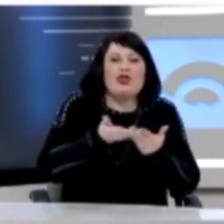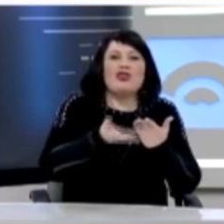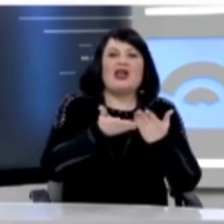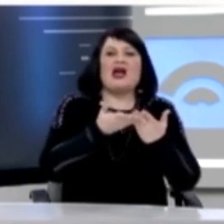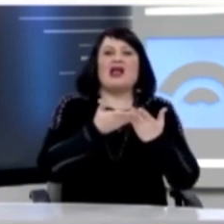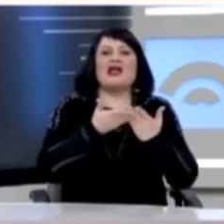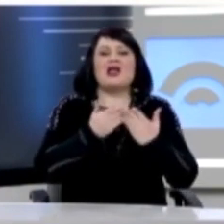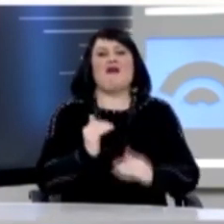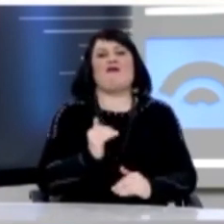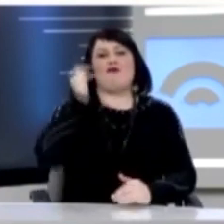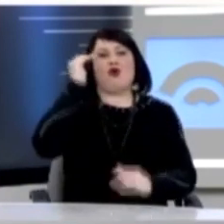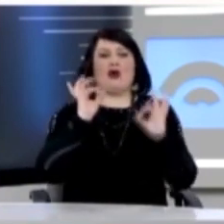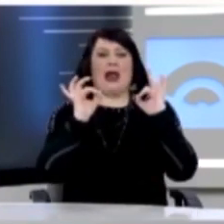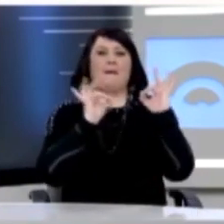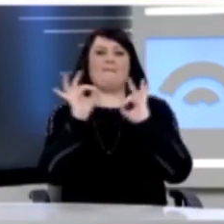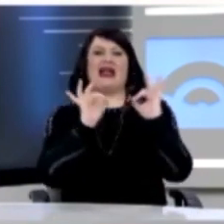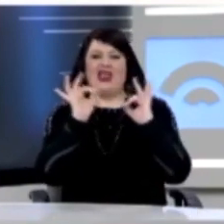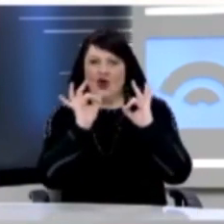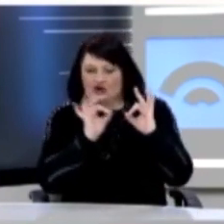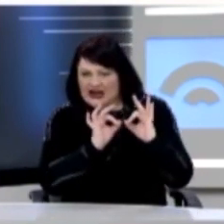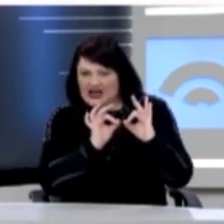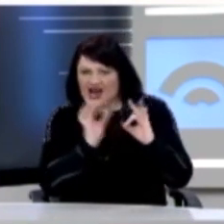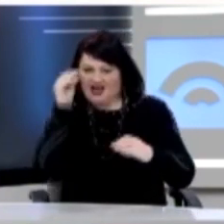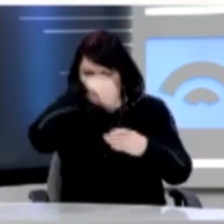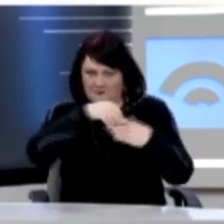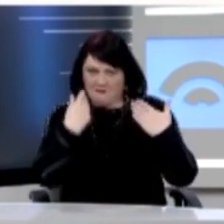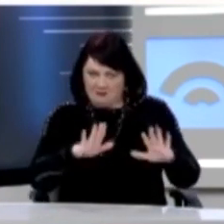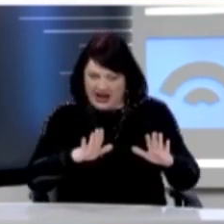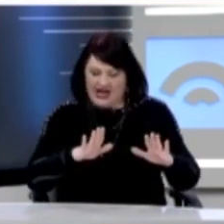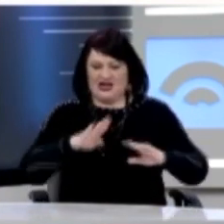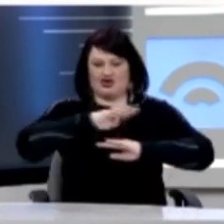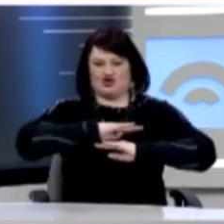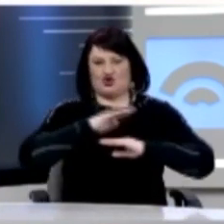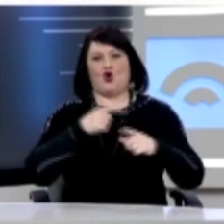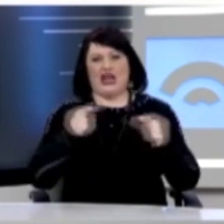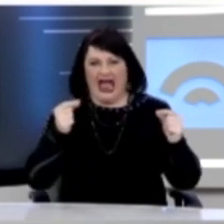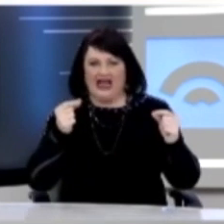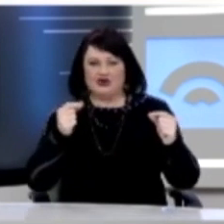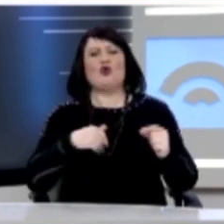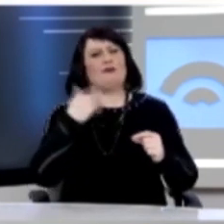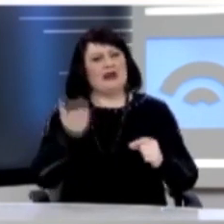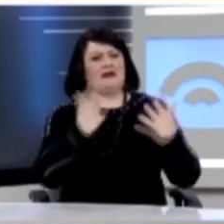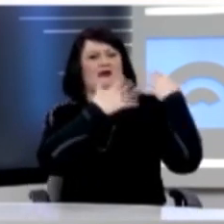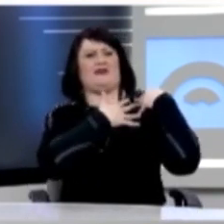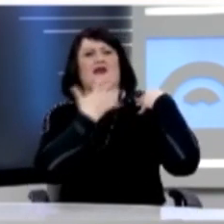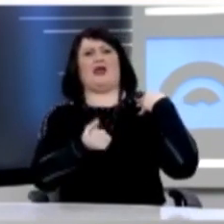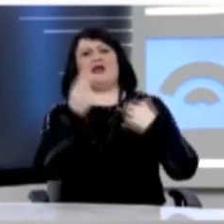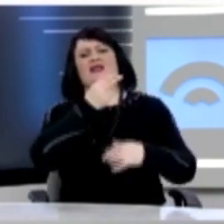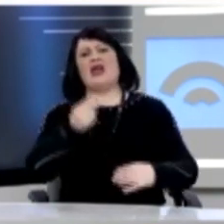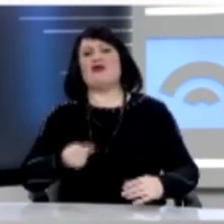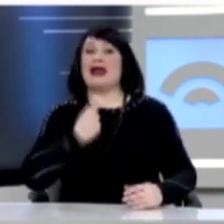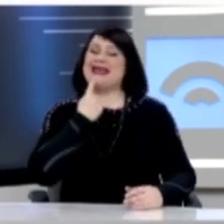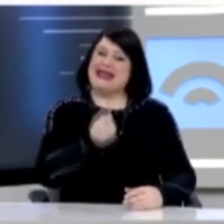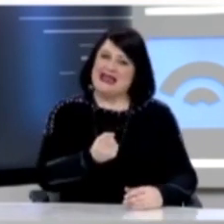με τη Βόρεια Μακεδονία και την ένταξή της στο ΝΑΤΟ. Άλλωστε, οι τροχιοδεικτικές βολές που έριξε για